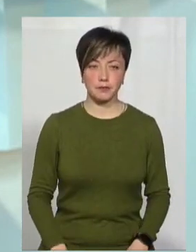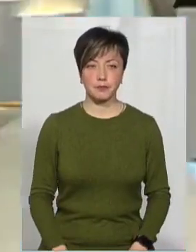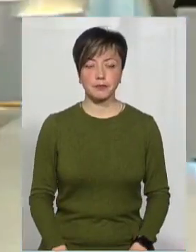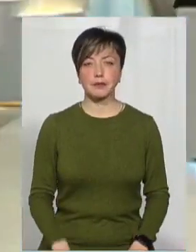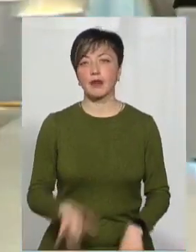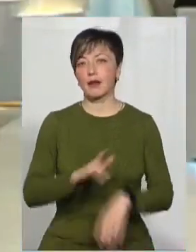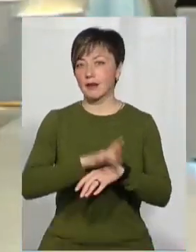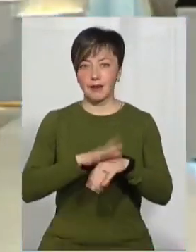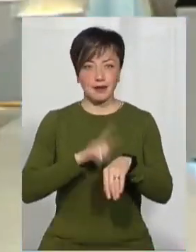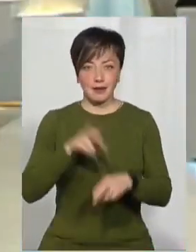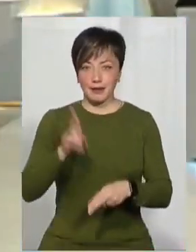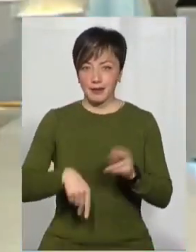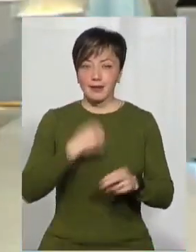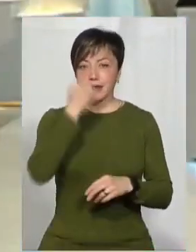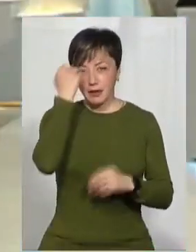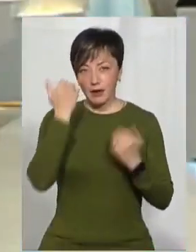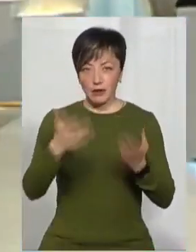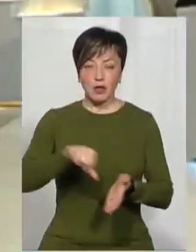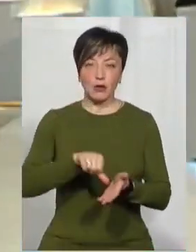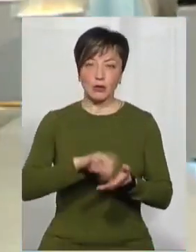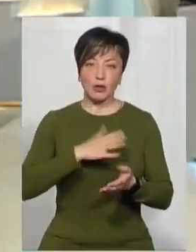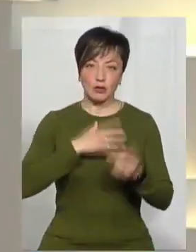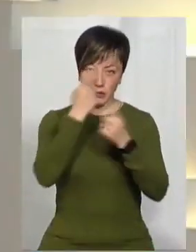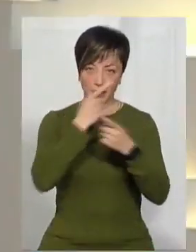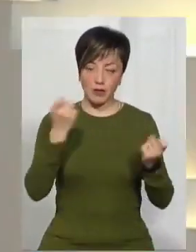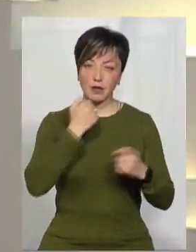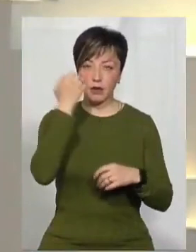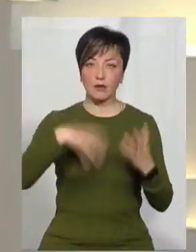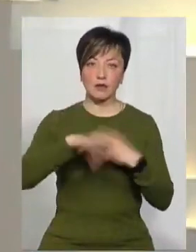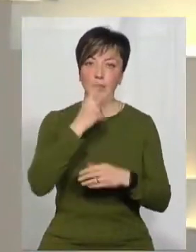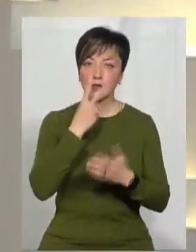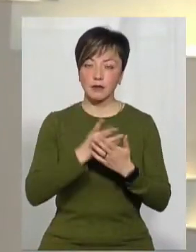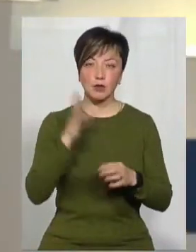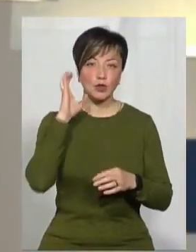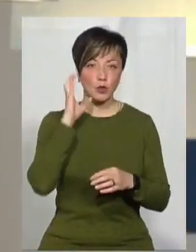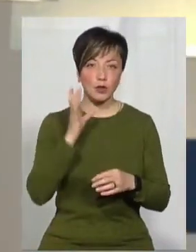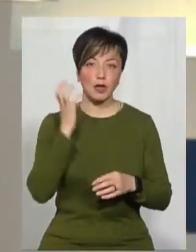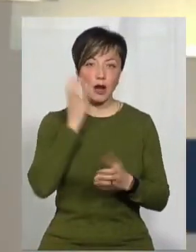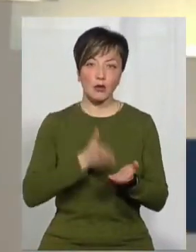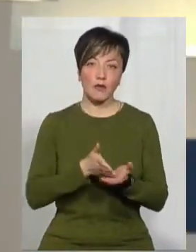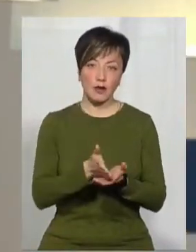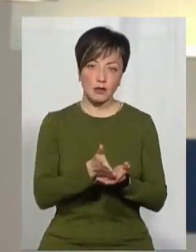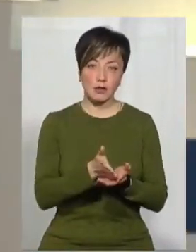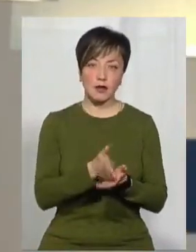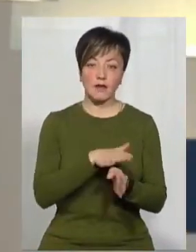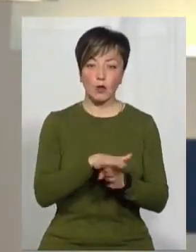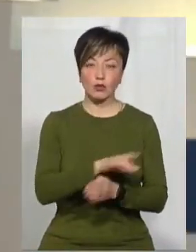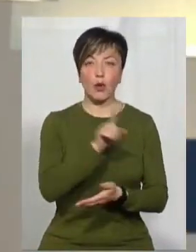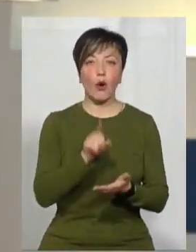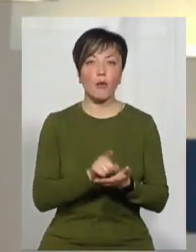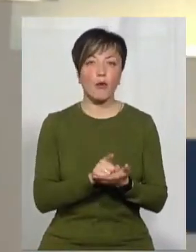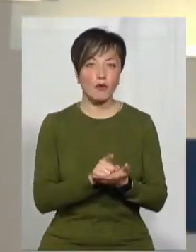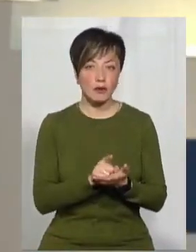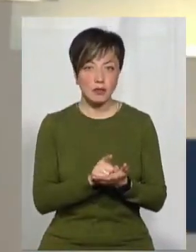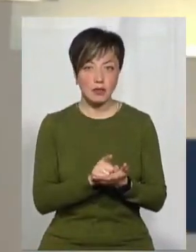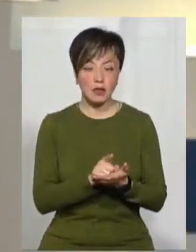Зрозуміло, вичерпали ми вже свій час. Я вам дякую за участь дякую в нашому ефірі. Дякую всім, хто дивився і буде слухати радіоверсію. Із виконуючим